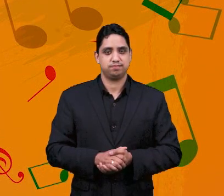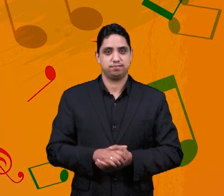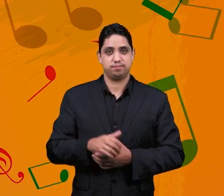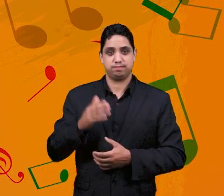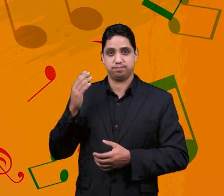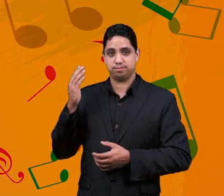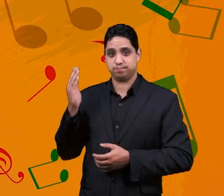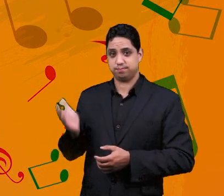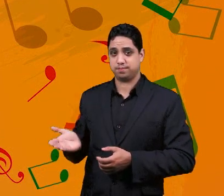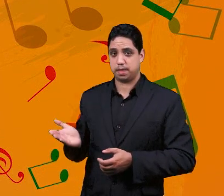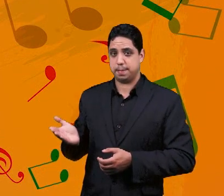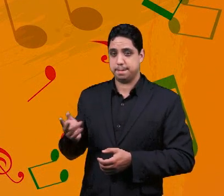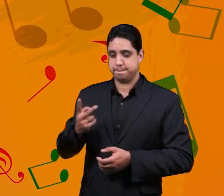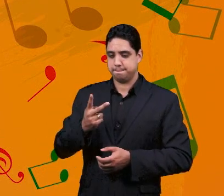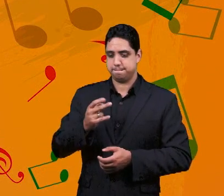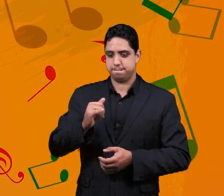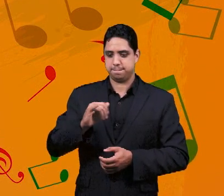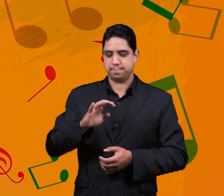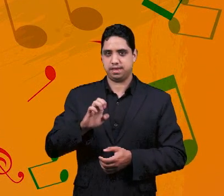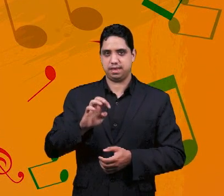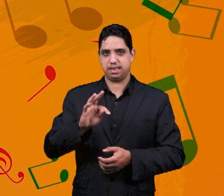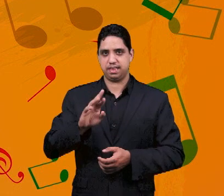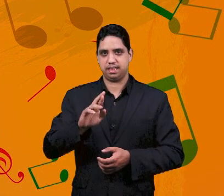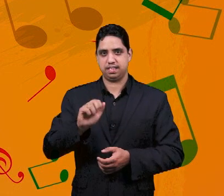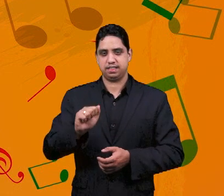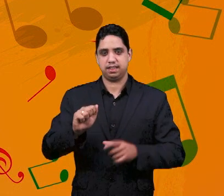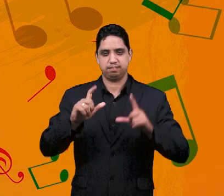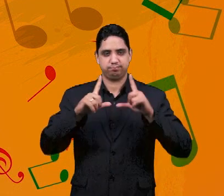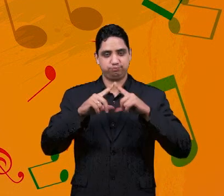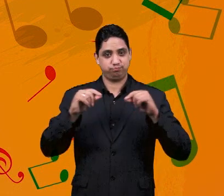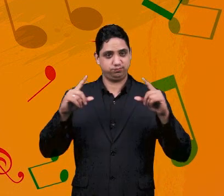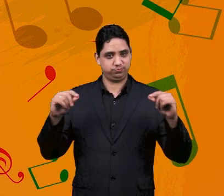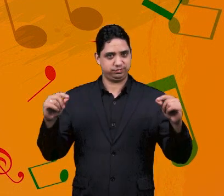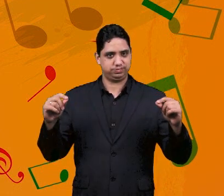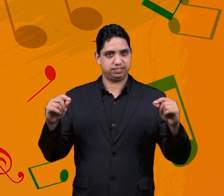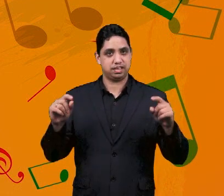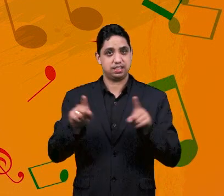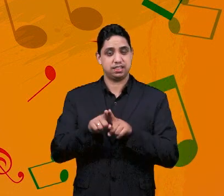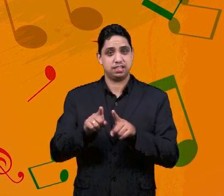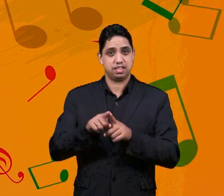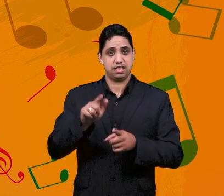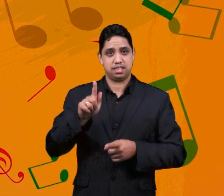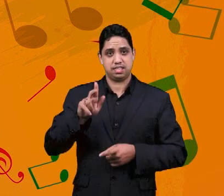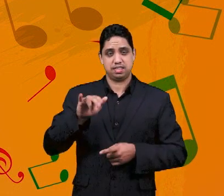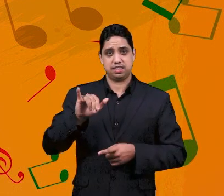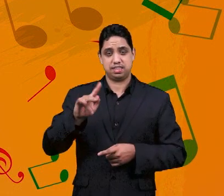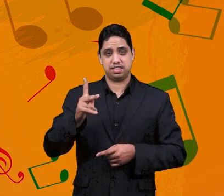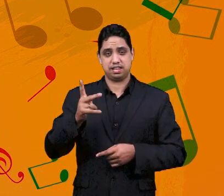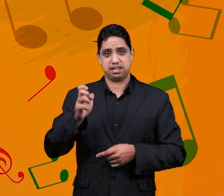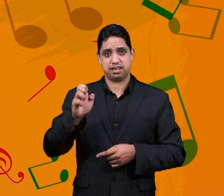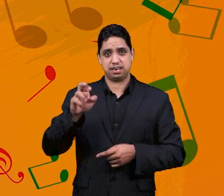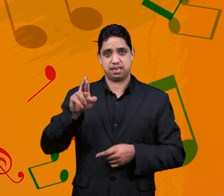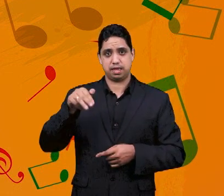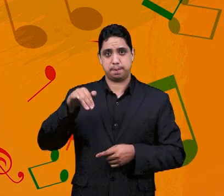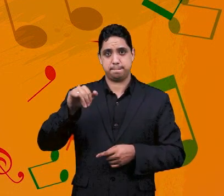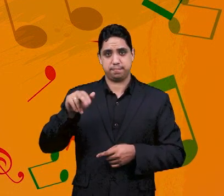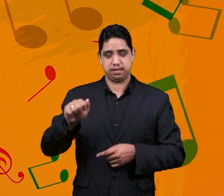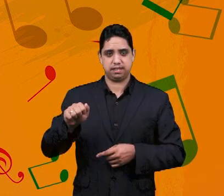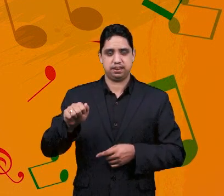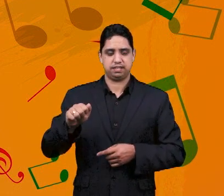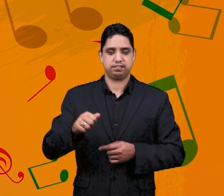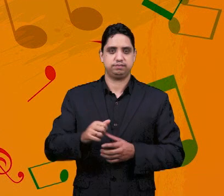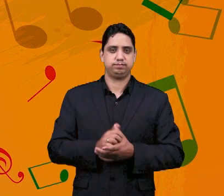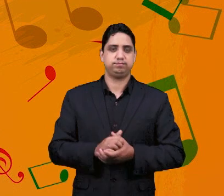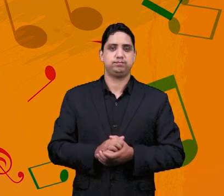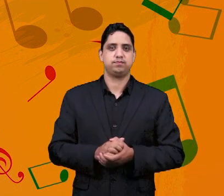Pietra, de 6 ans, e Guilhermino, de 2 ans, de l'église à Sobradinho,